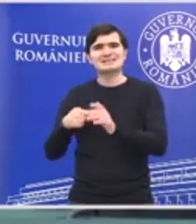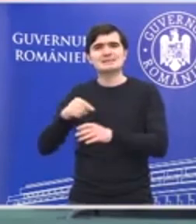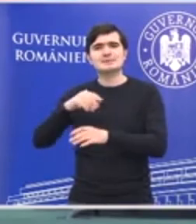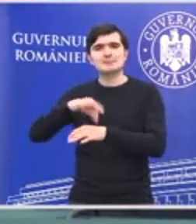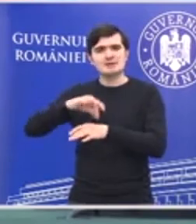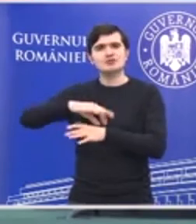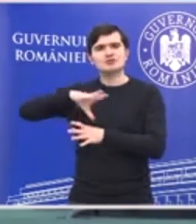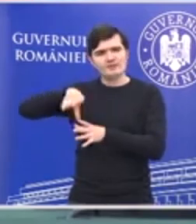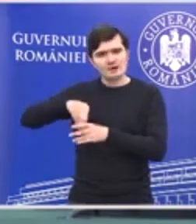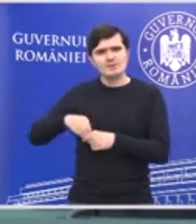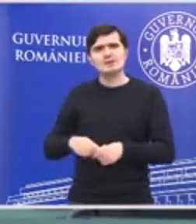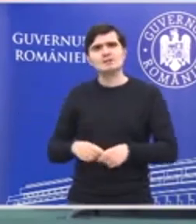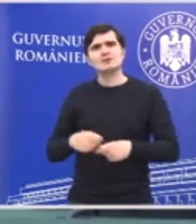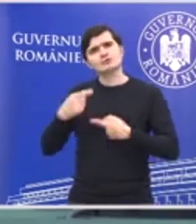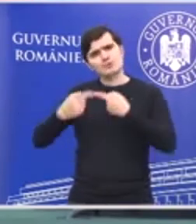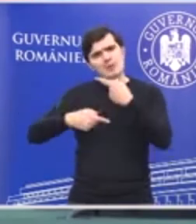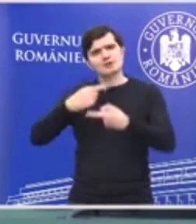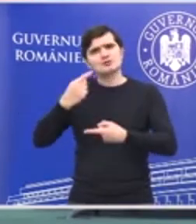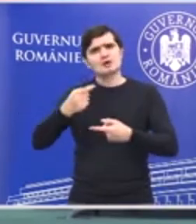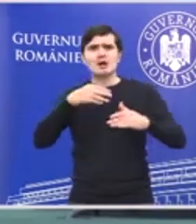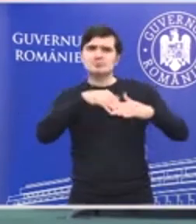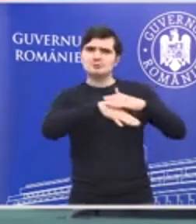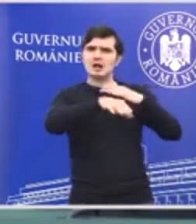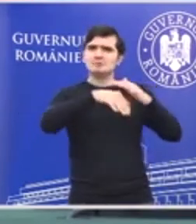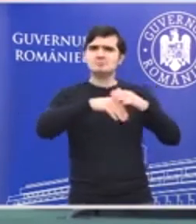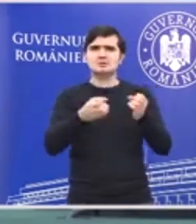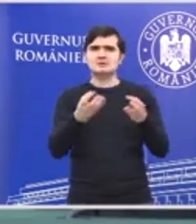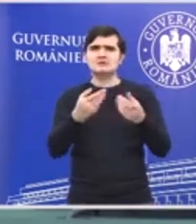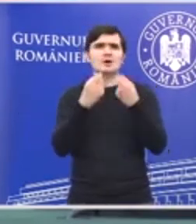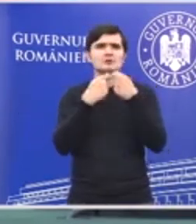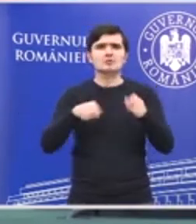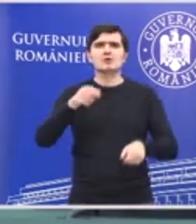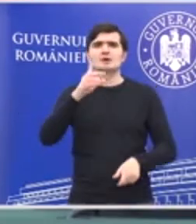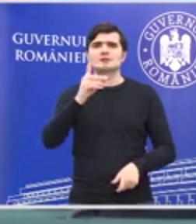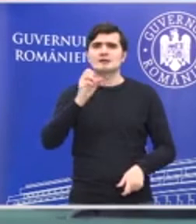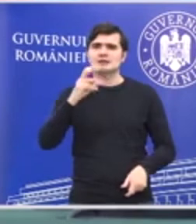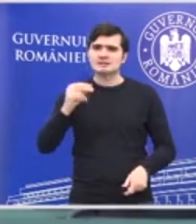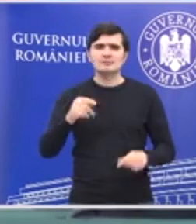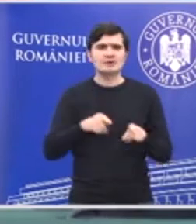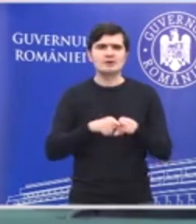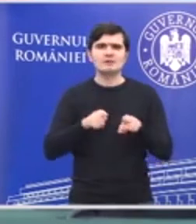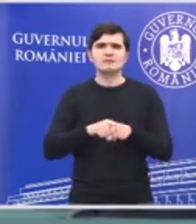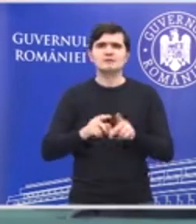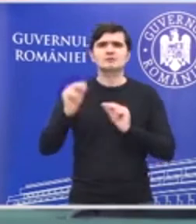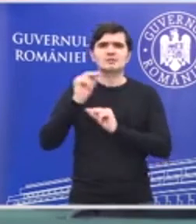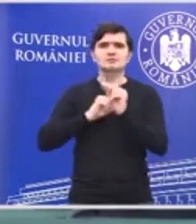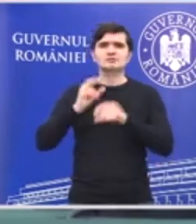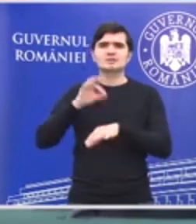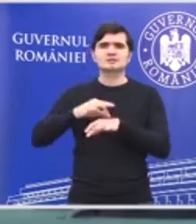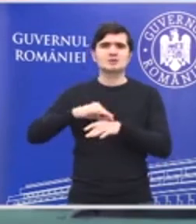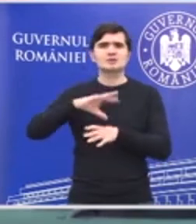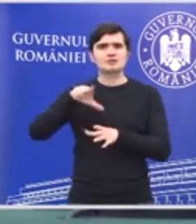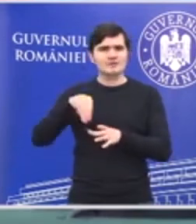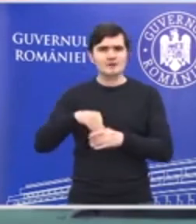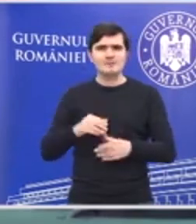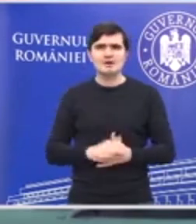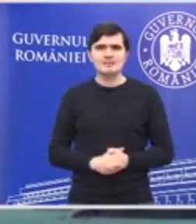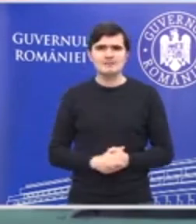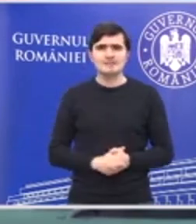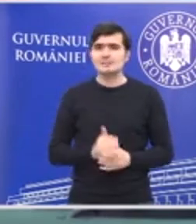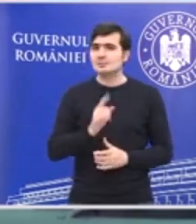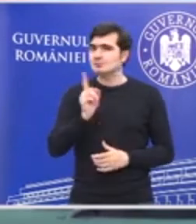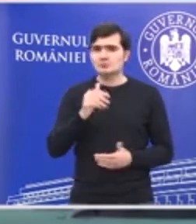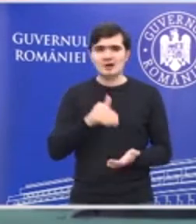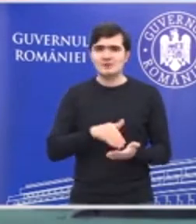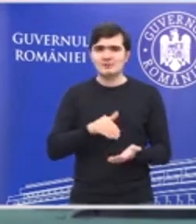transmise aceste instrucțiuni către toate direcțiile de sănătate publică și implicit către asociațiile de medicină de familie. Nu avem nevoie